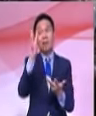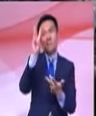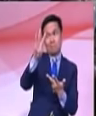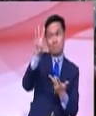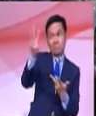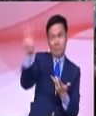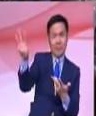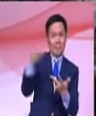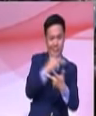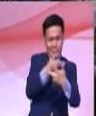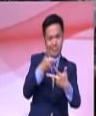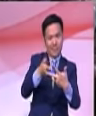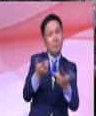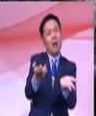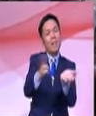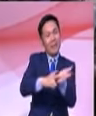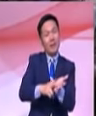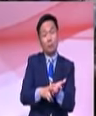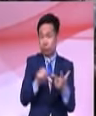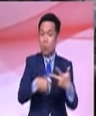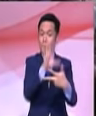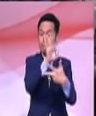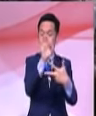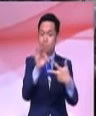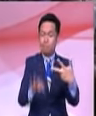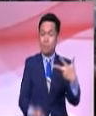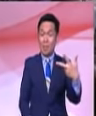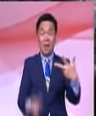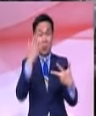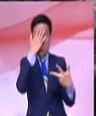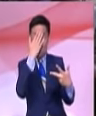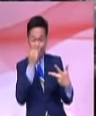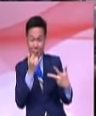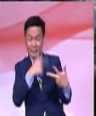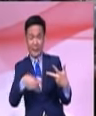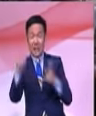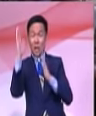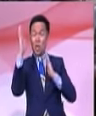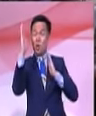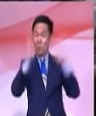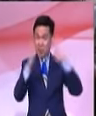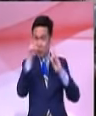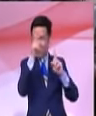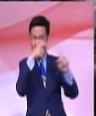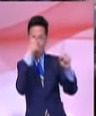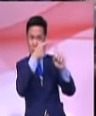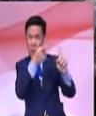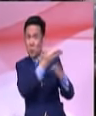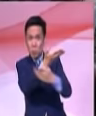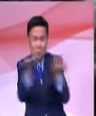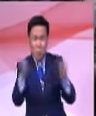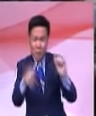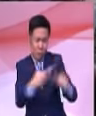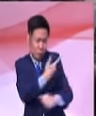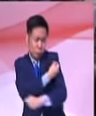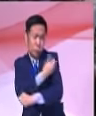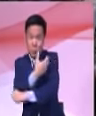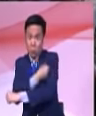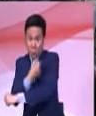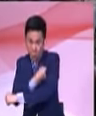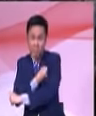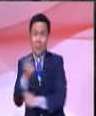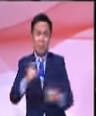vaksin COVID-19, supaya aspirasi kerajaan untuk membentuk imuniti berkelompok dapat dicapai. Saya Nur Alia Ramli,